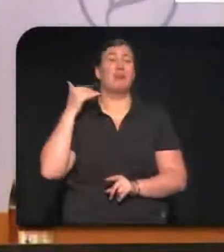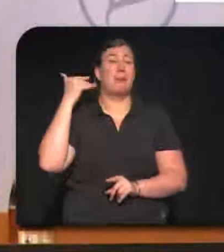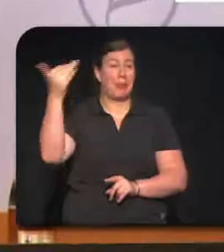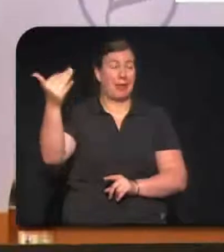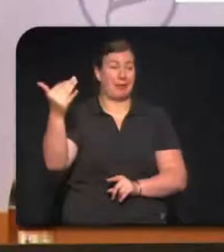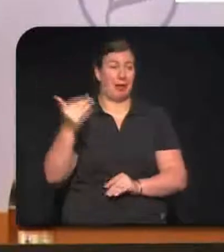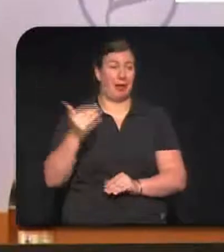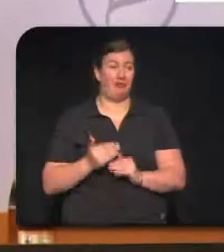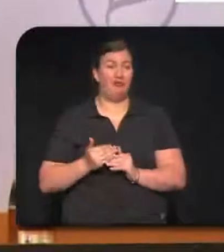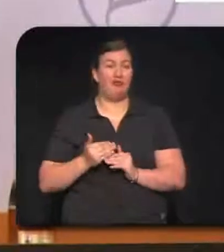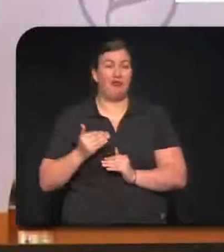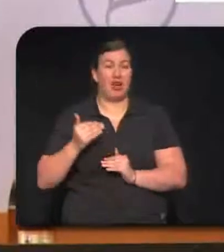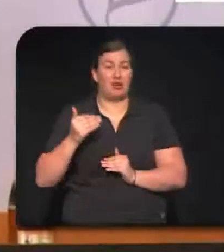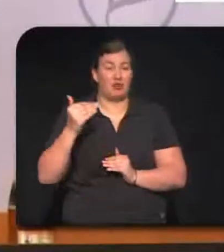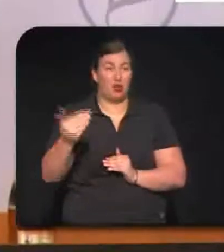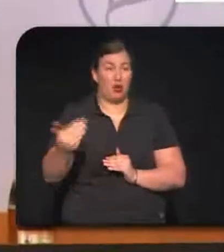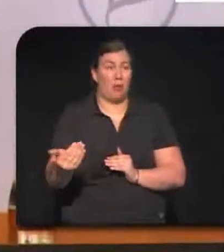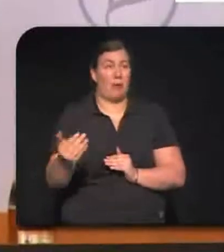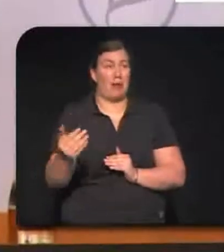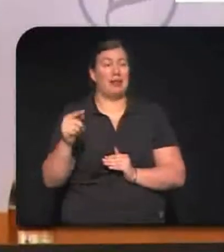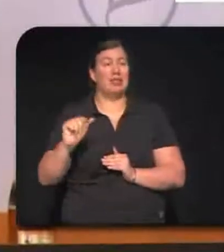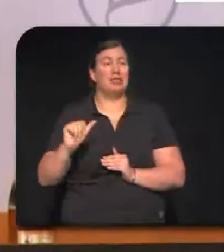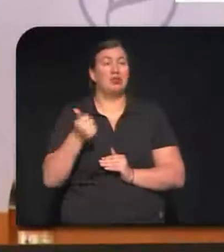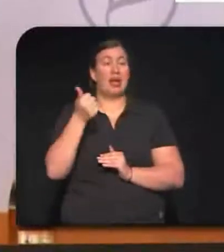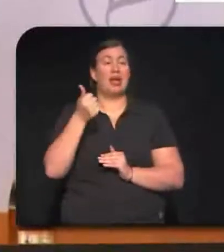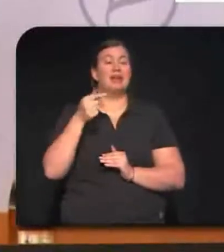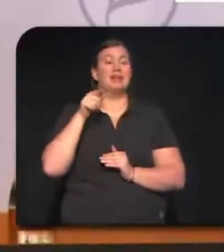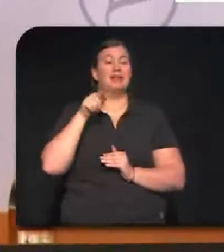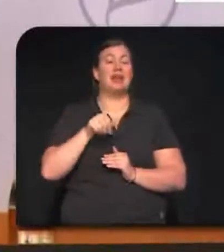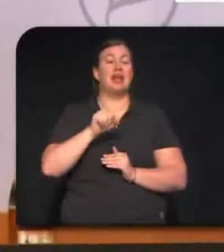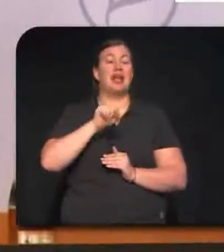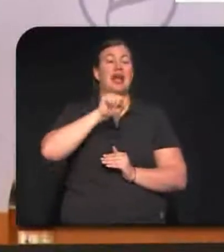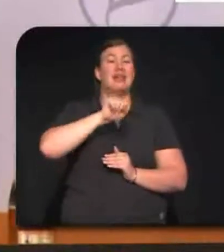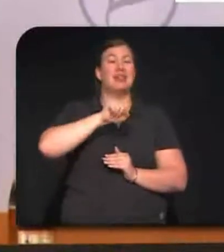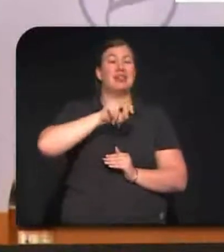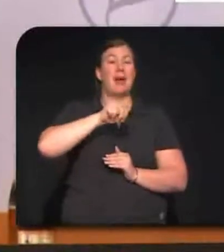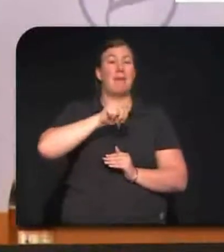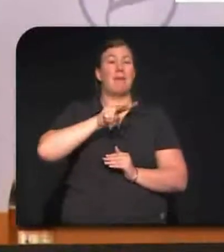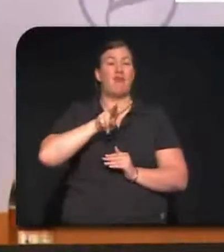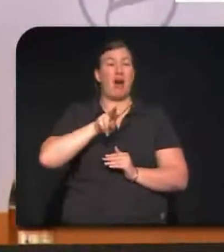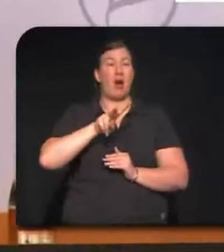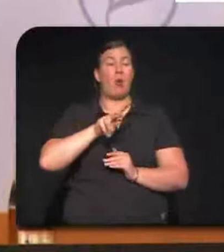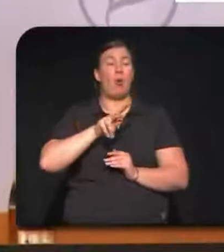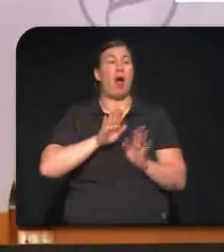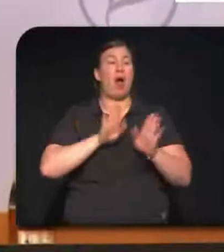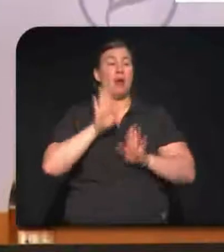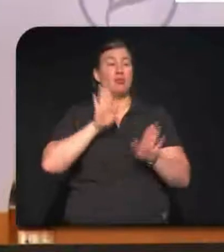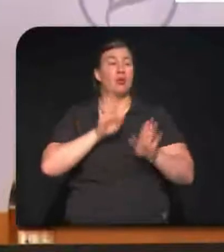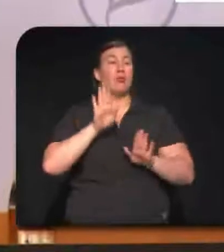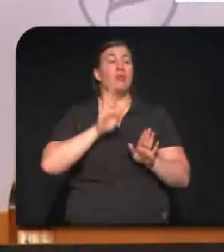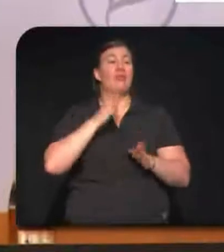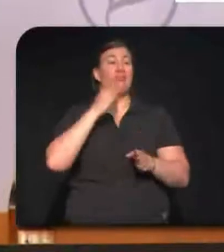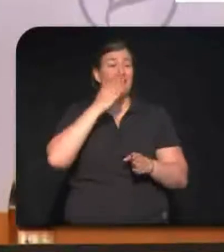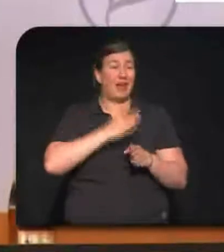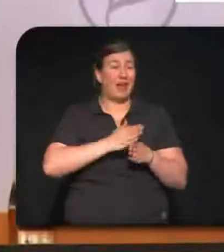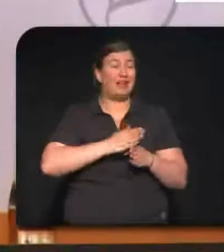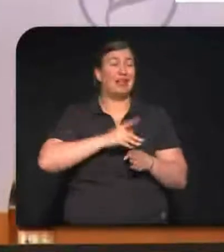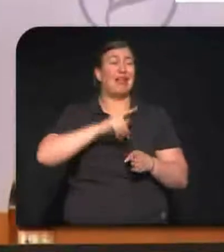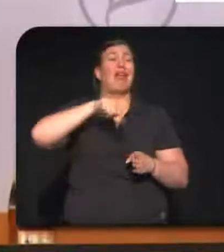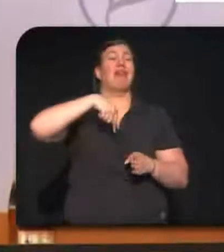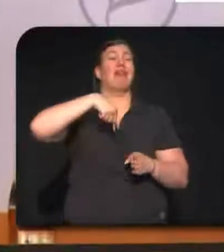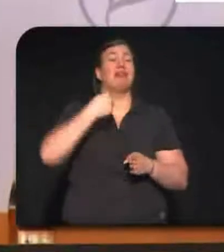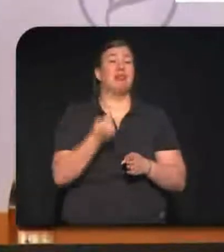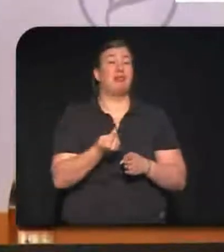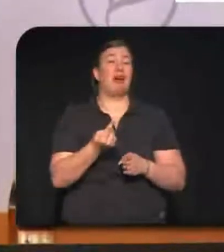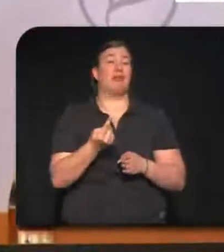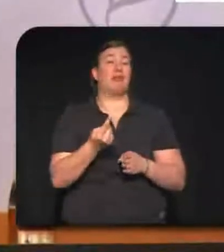die wird erst gemacht wenn wir mit den SMV Abstimmungen fertig sind die waren zuerst dran